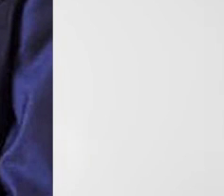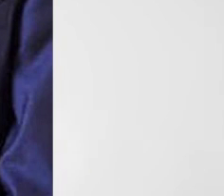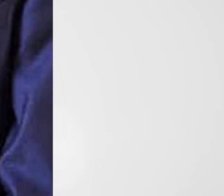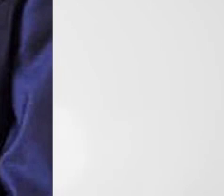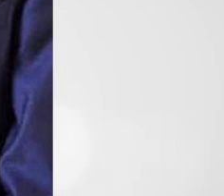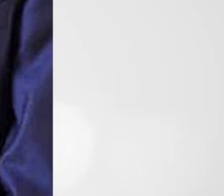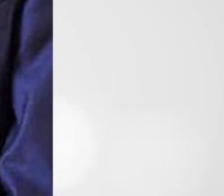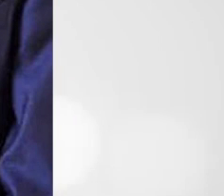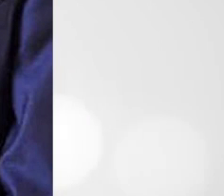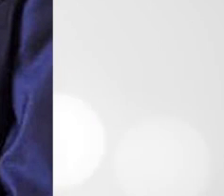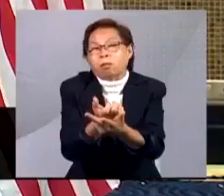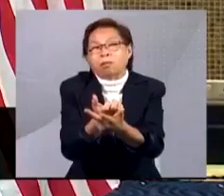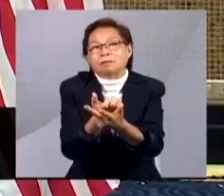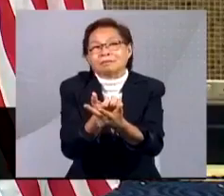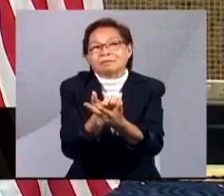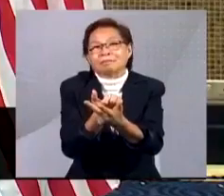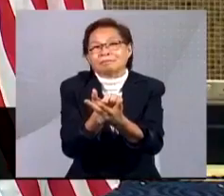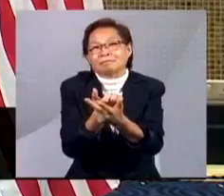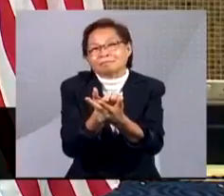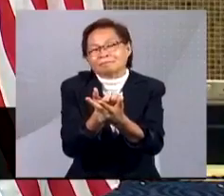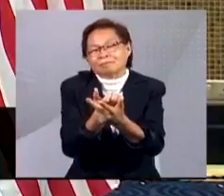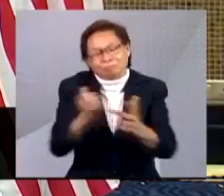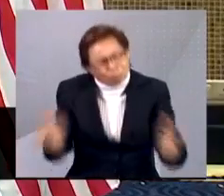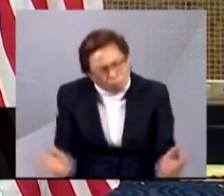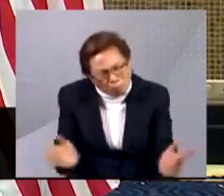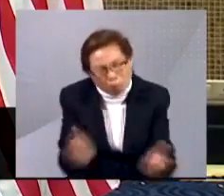ekonomi, iaitu stimulate the economy.